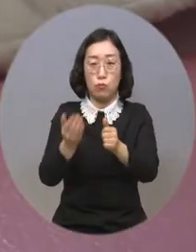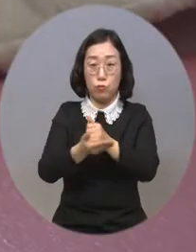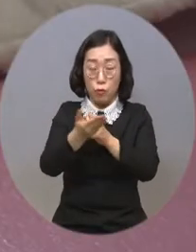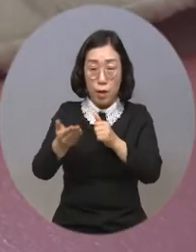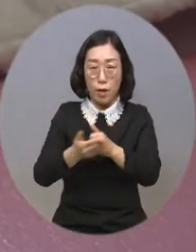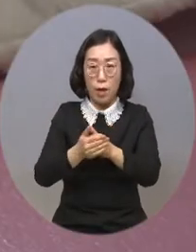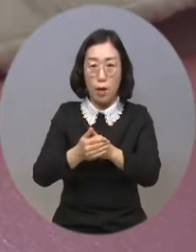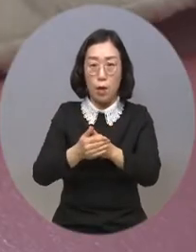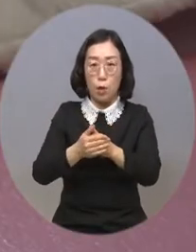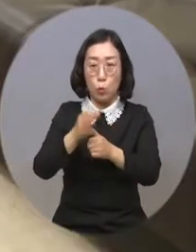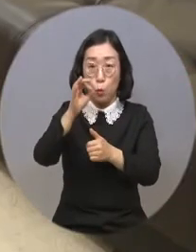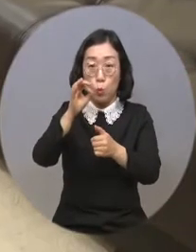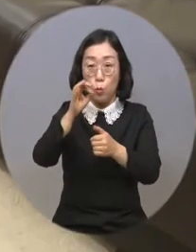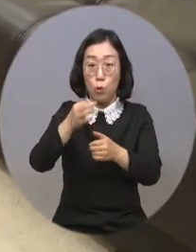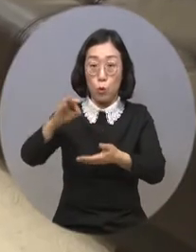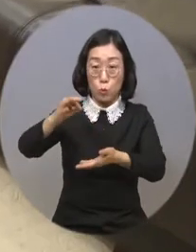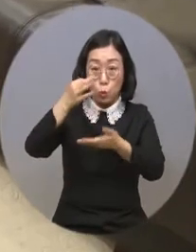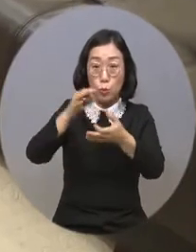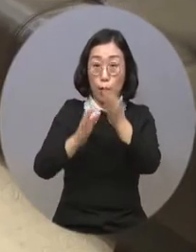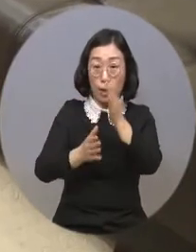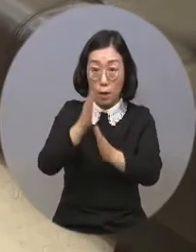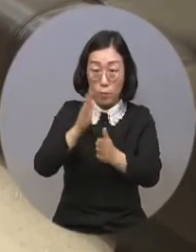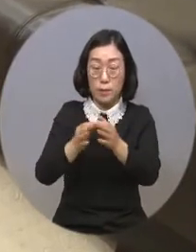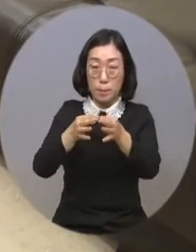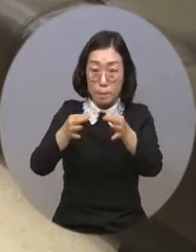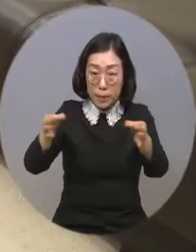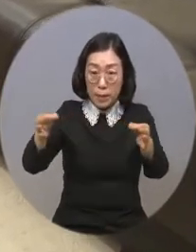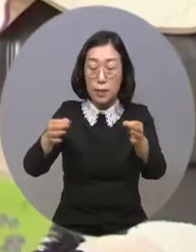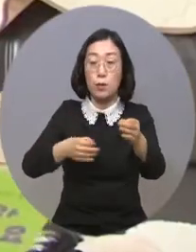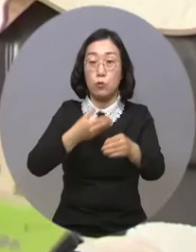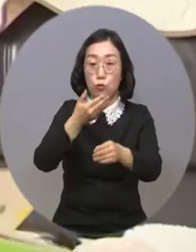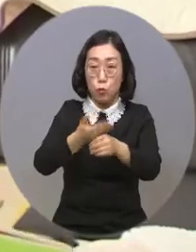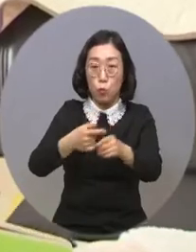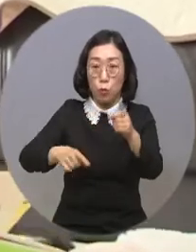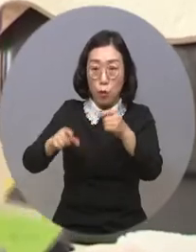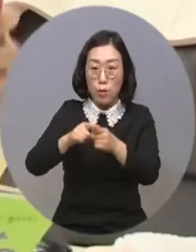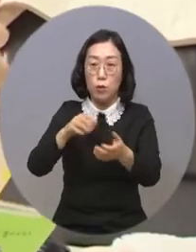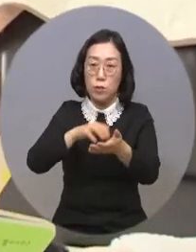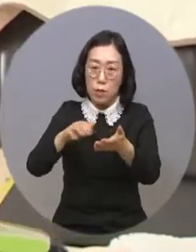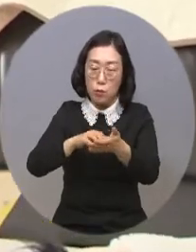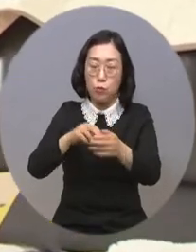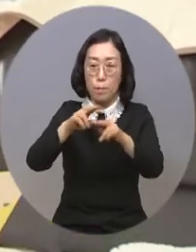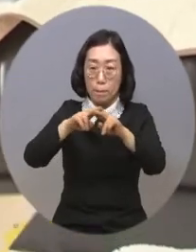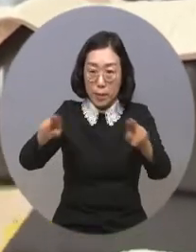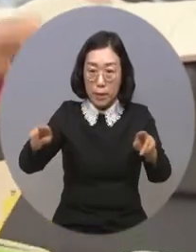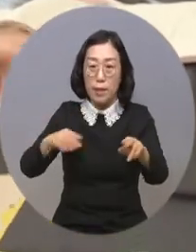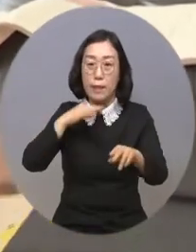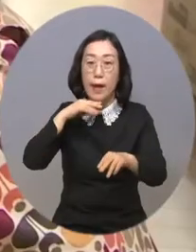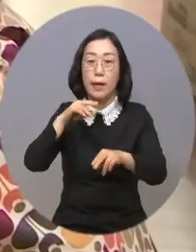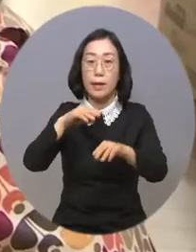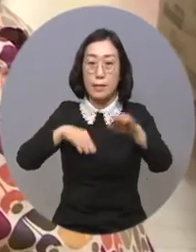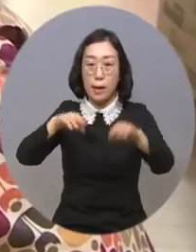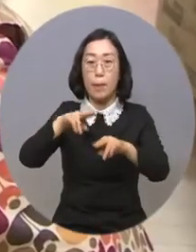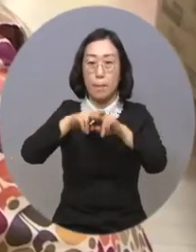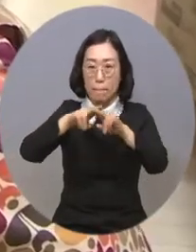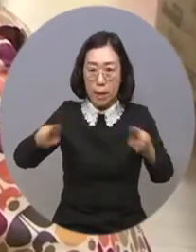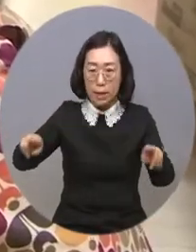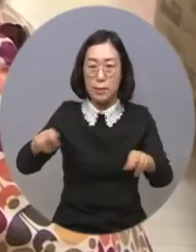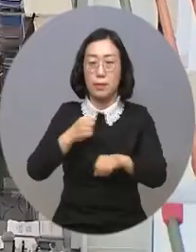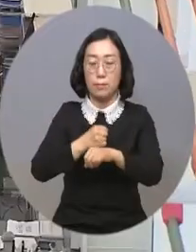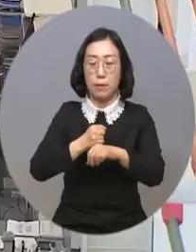소득기준 을 절 패하며 횟수 제한 완화와 본인부담 연령 차별을 폐지의 시킬 계획입니다